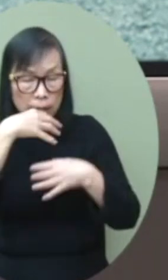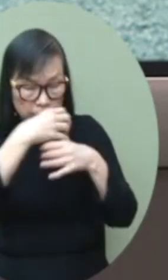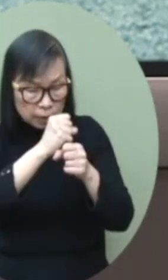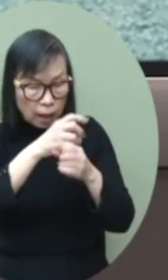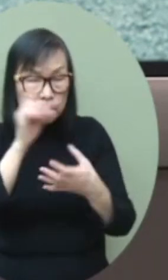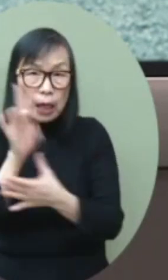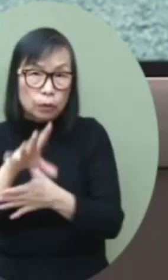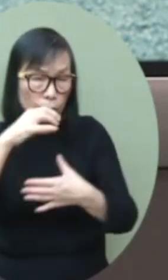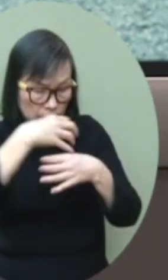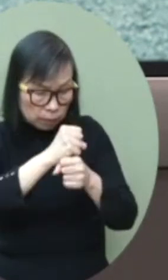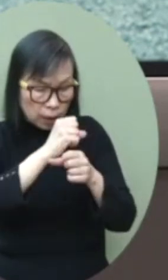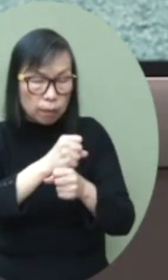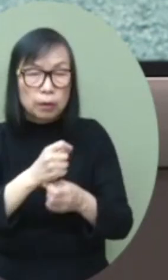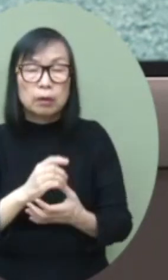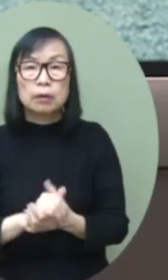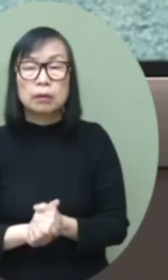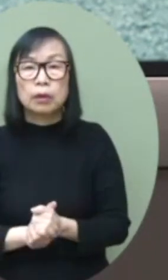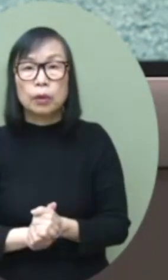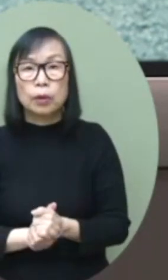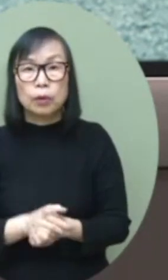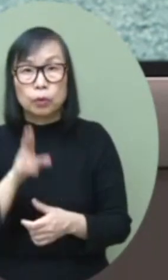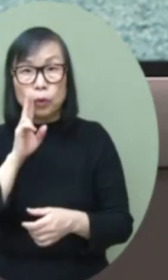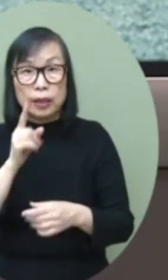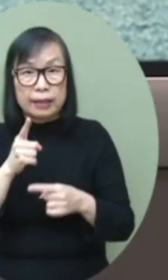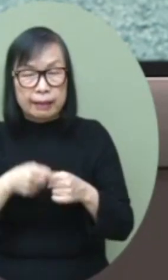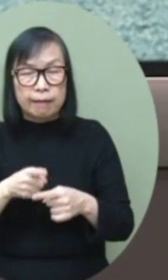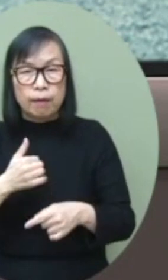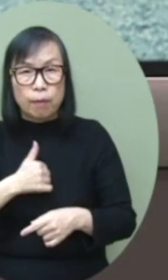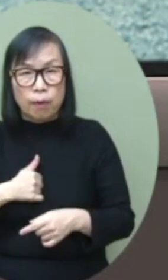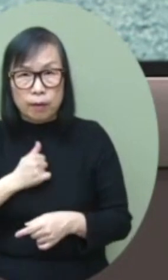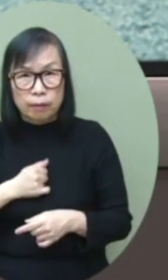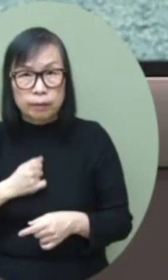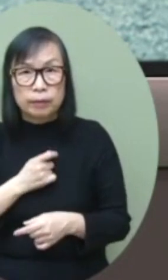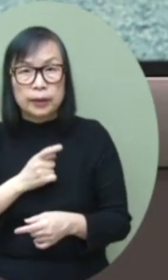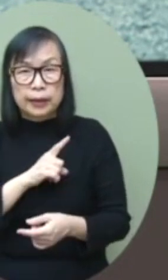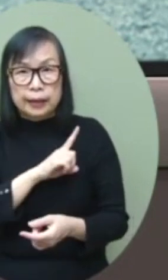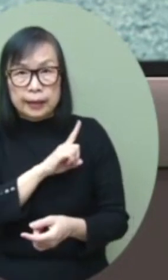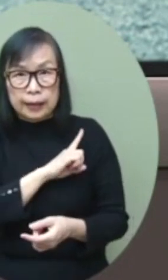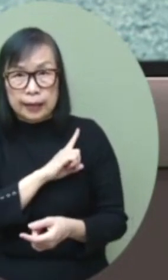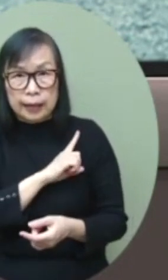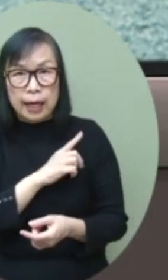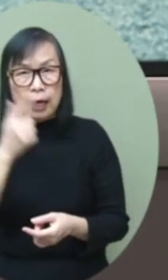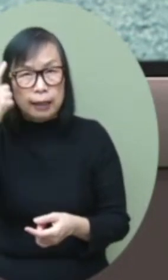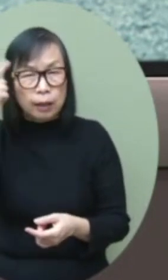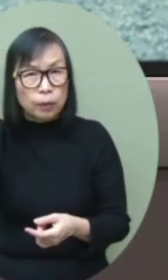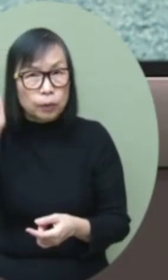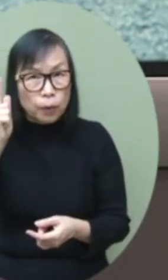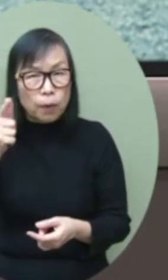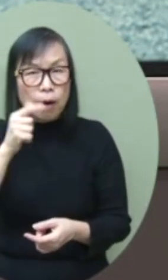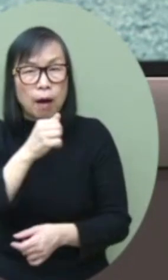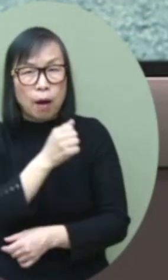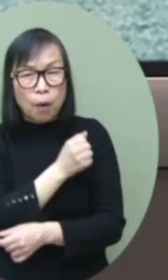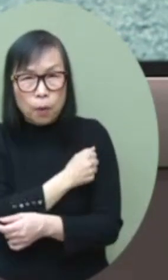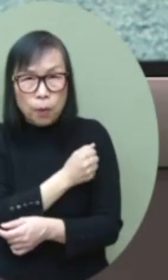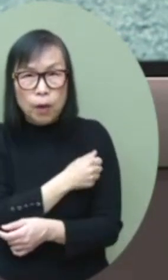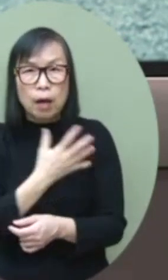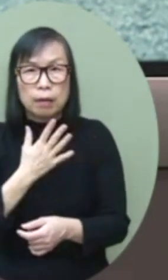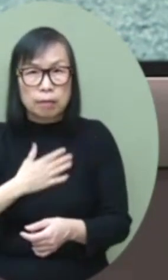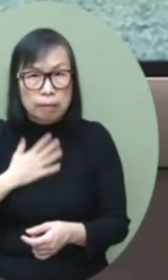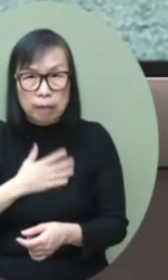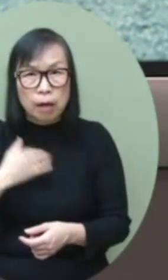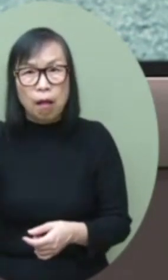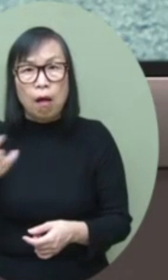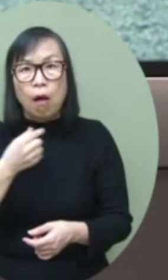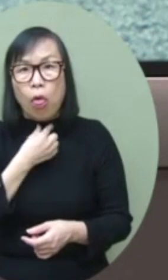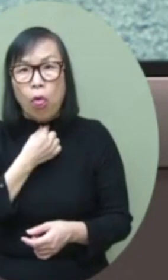為如果你真的懷疑自己即係有啲頭痛啊、攰啊，或者係唔舒服啊、喉嚨